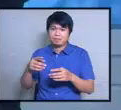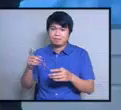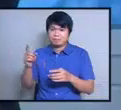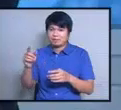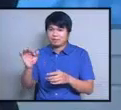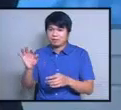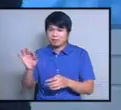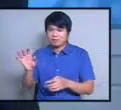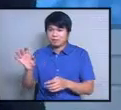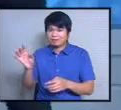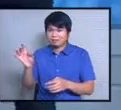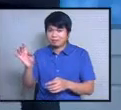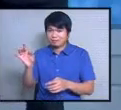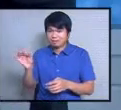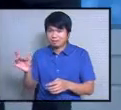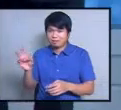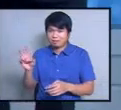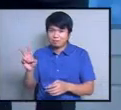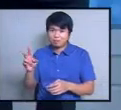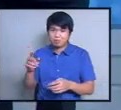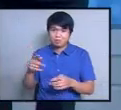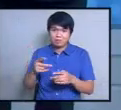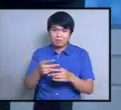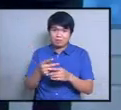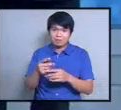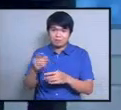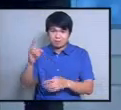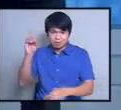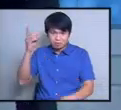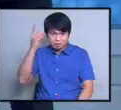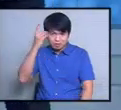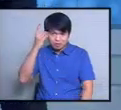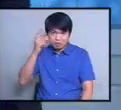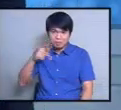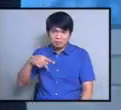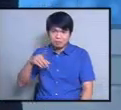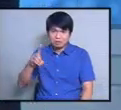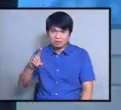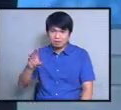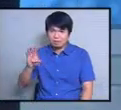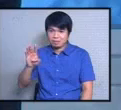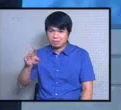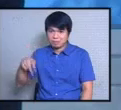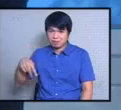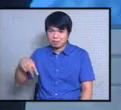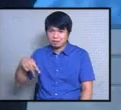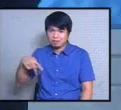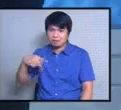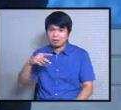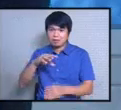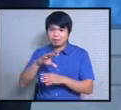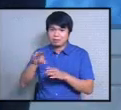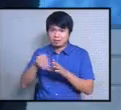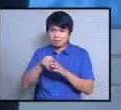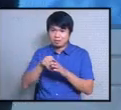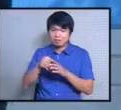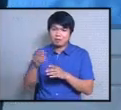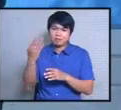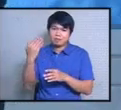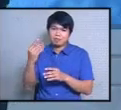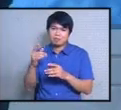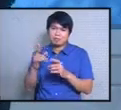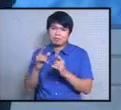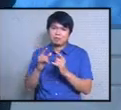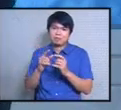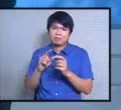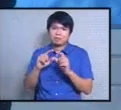1982, tinatag ni Pimentel ang Partido Demokratiko ng Pilipinas o yung PDP. Kalaunay sasanib po ito sa dati niyang partido na Lakas